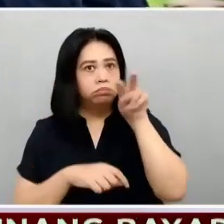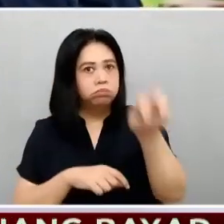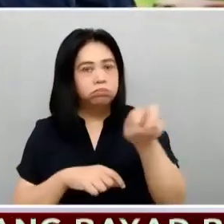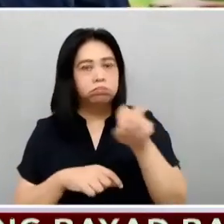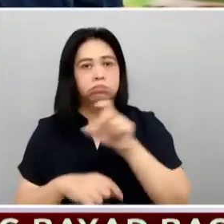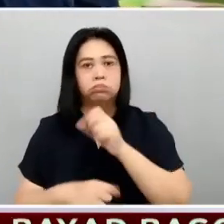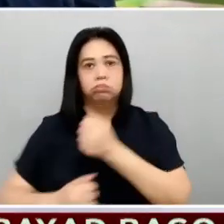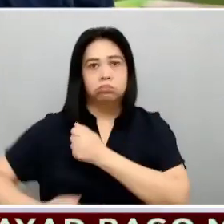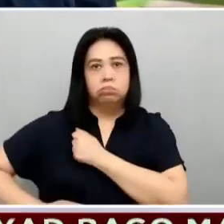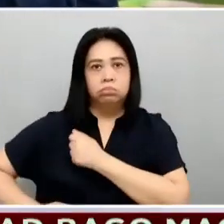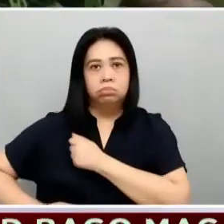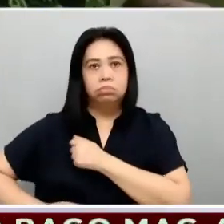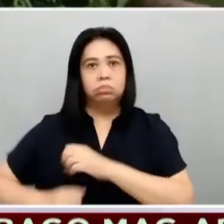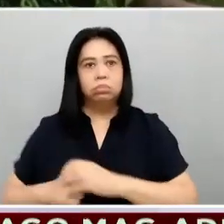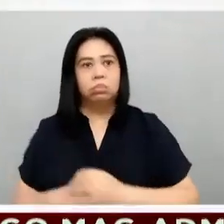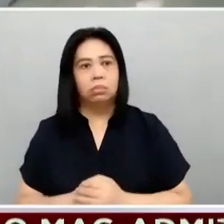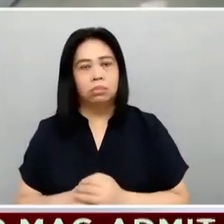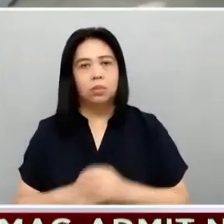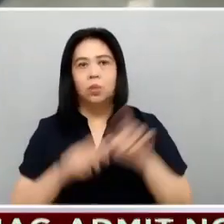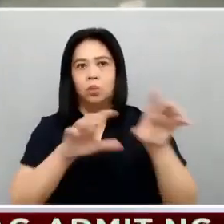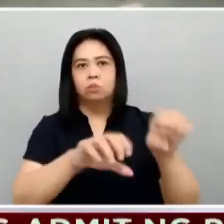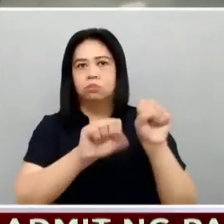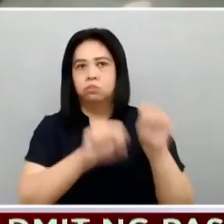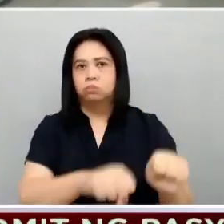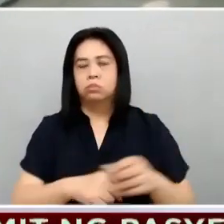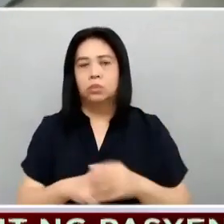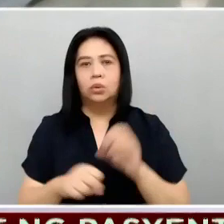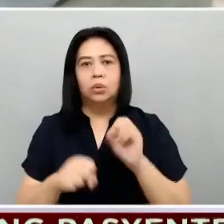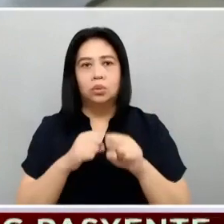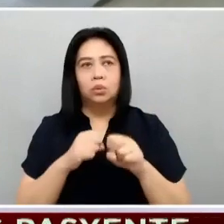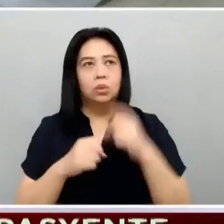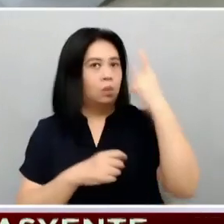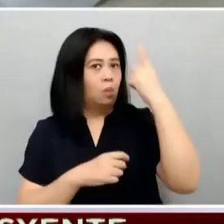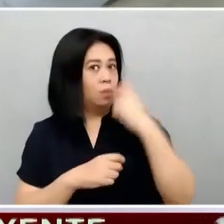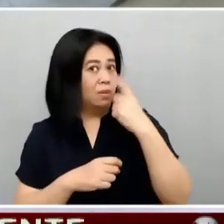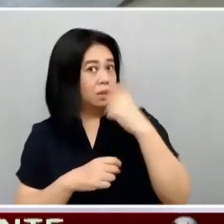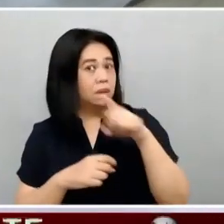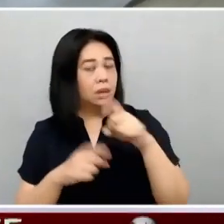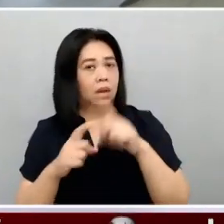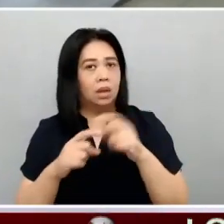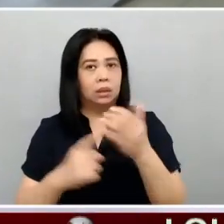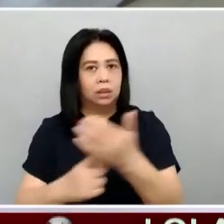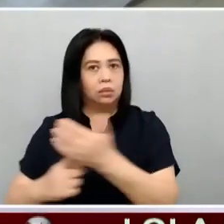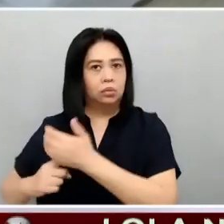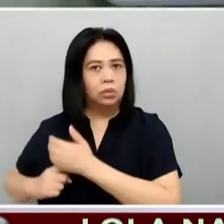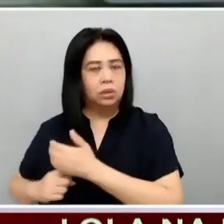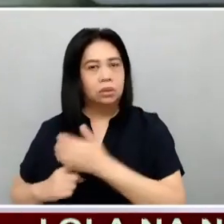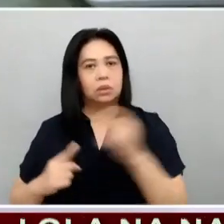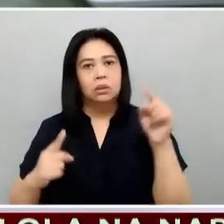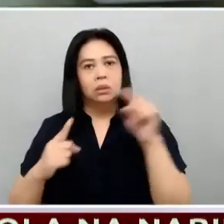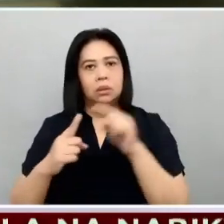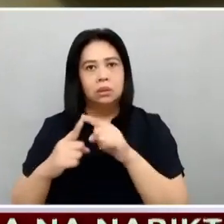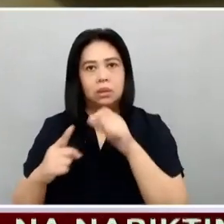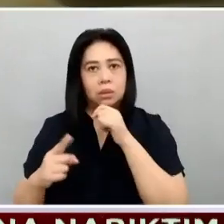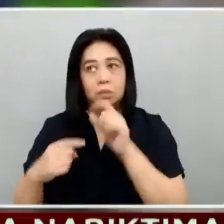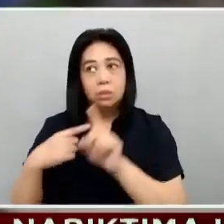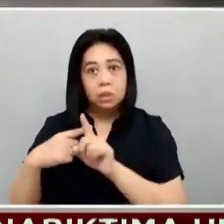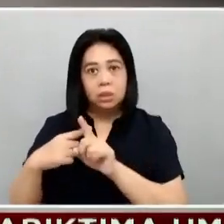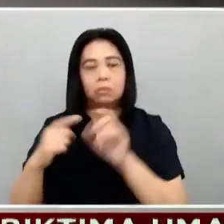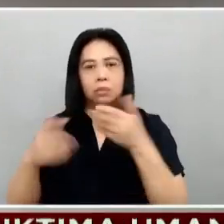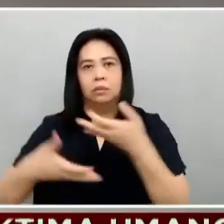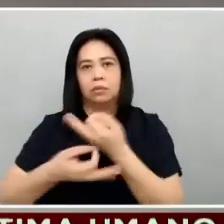sundalo, kukunin ka po nila. So swab test ka, i-isolate ka hanggang hindi ka positive, saka kanila